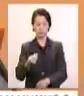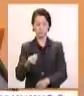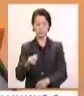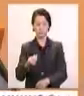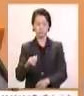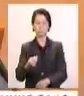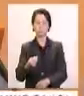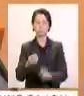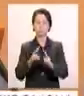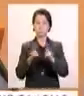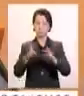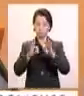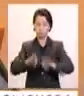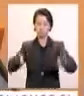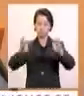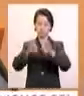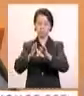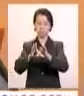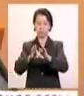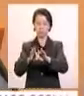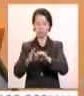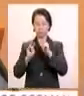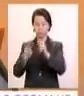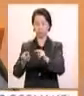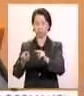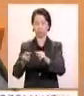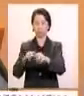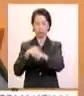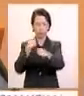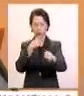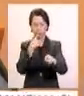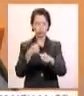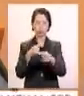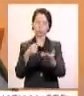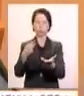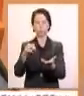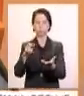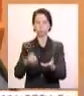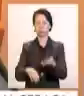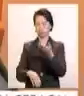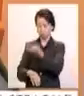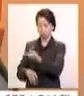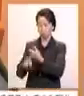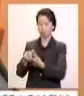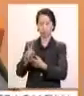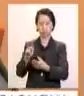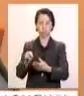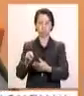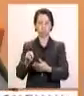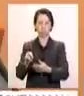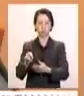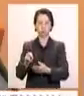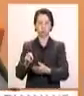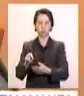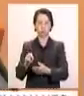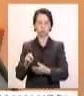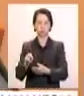yang amat penting nampak sesiapa pun lah, dia adalah boleh katakan